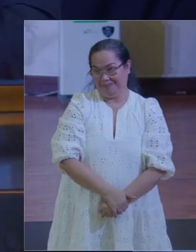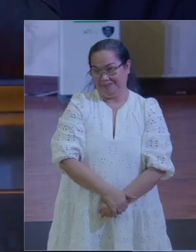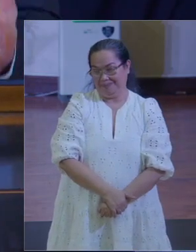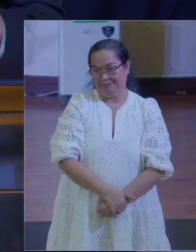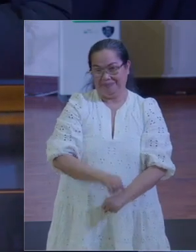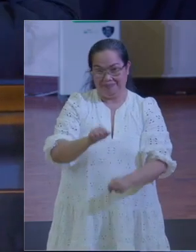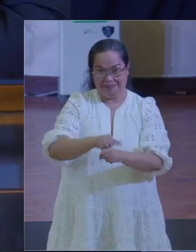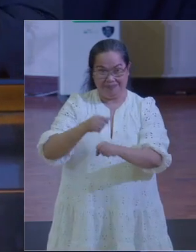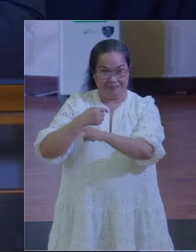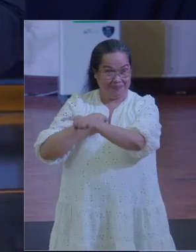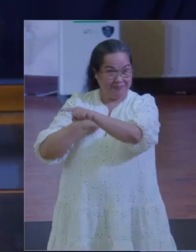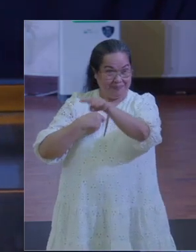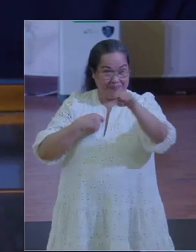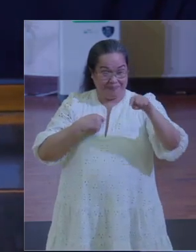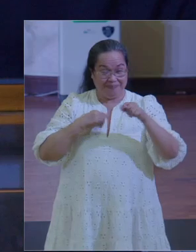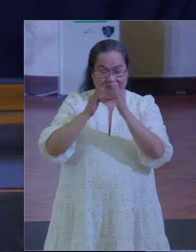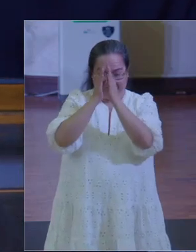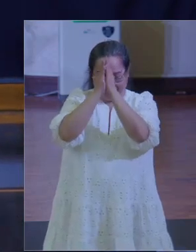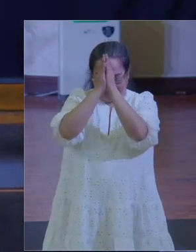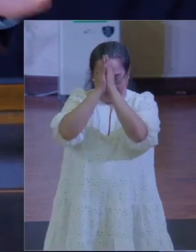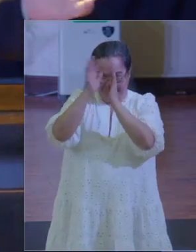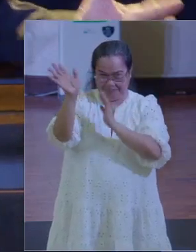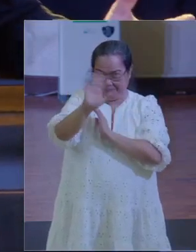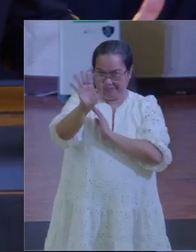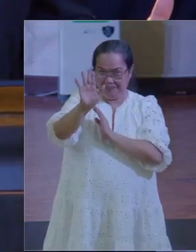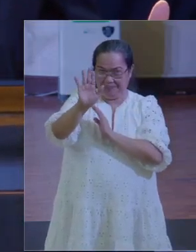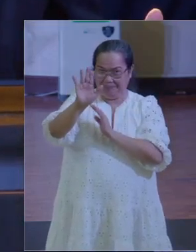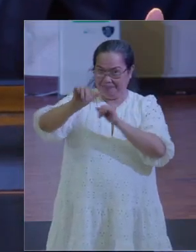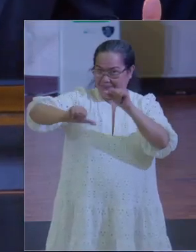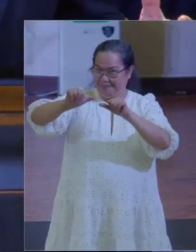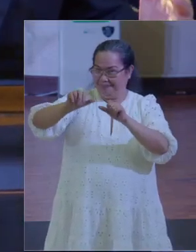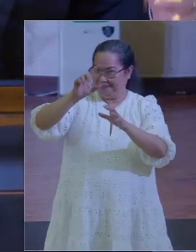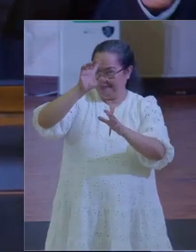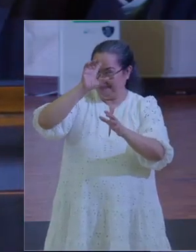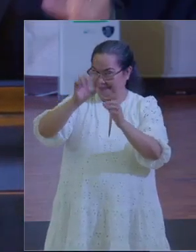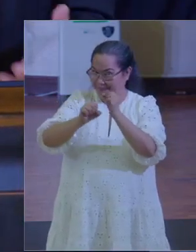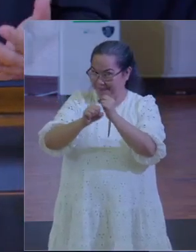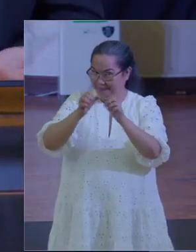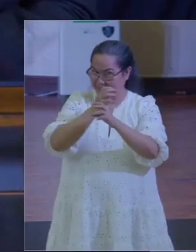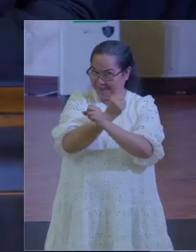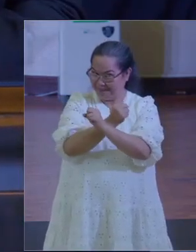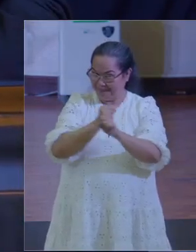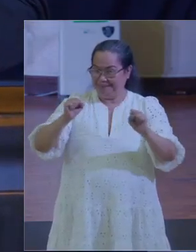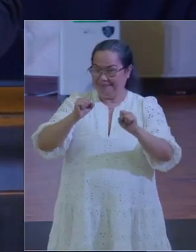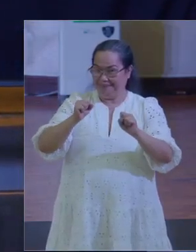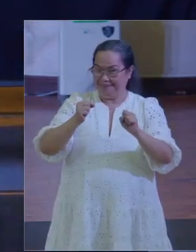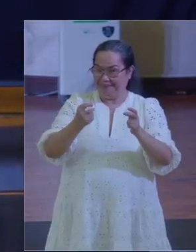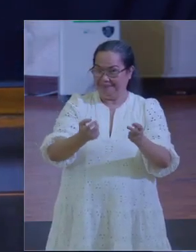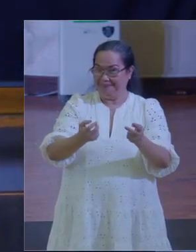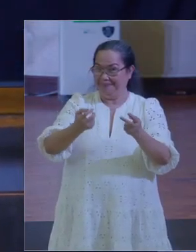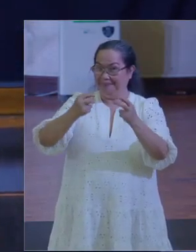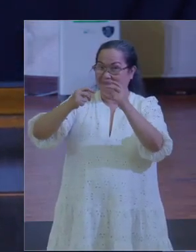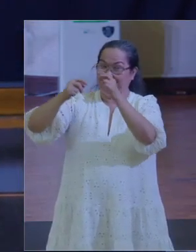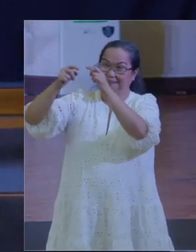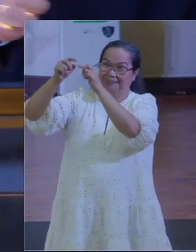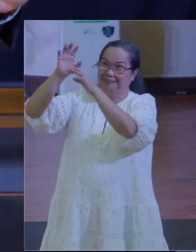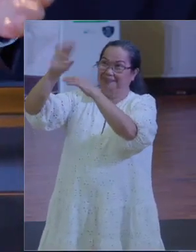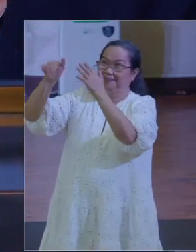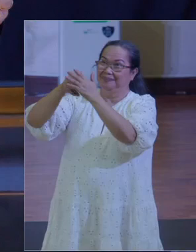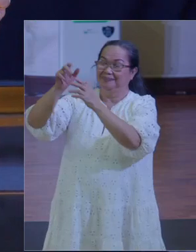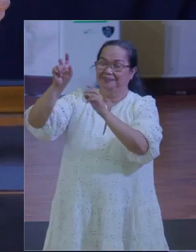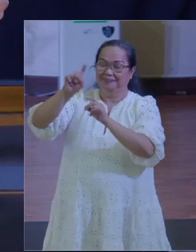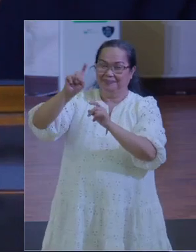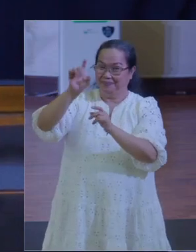So ang aming panalangin ay hindi mo pagdudaan ng iyong kaligtasan kundi upang makatiyak dito. At kung merong anumang kawalan